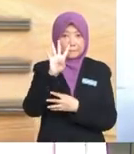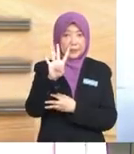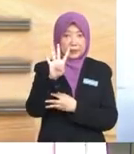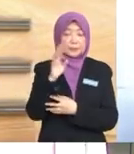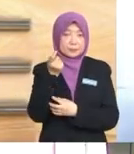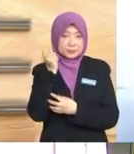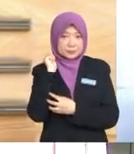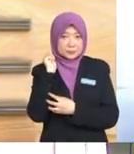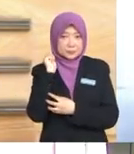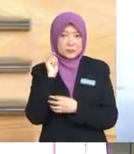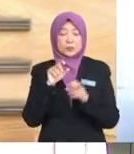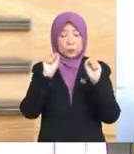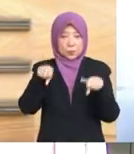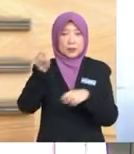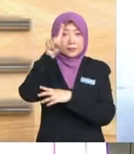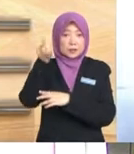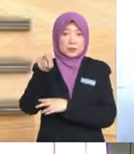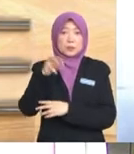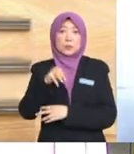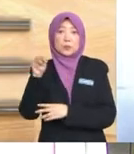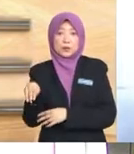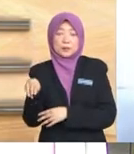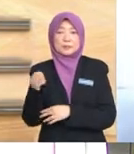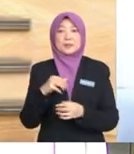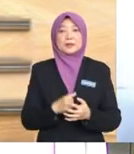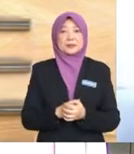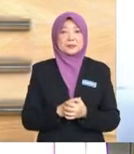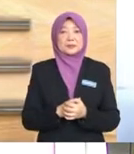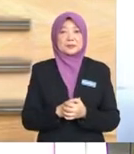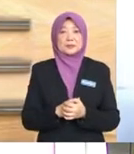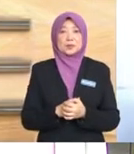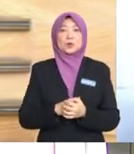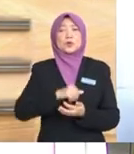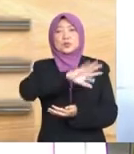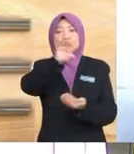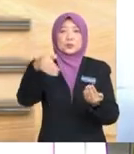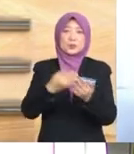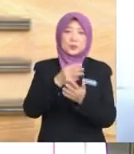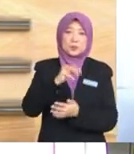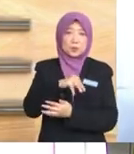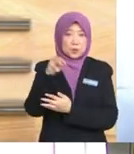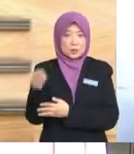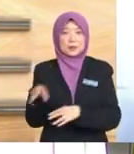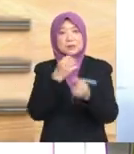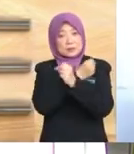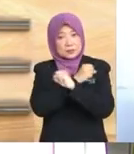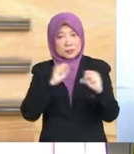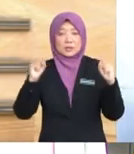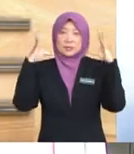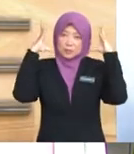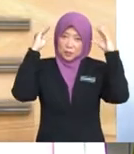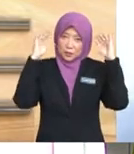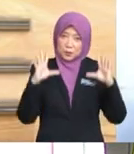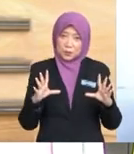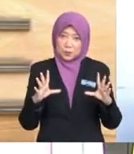tadi. Boleh tak cikgu nak tanya murid-murid dahulu? Boleh. Okay. Adik-adik semua dah bersedia ke? Cikgu Nisa